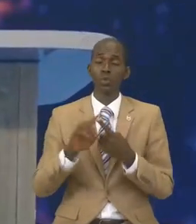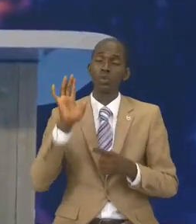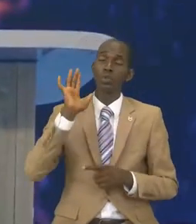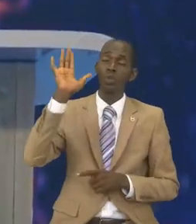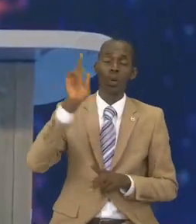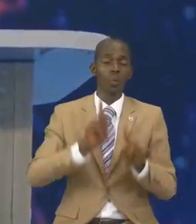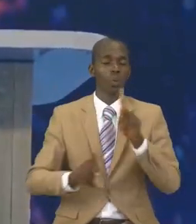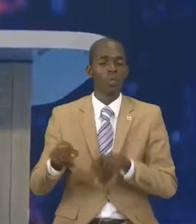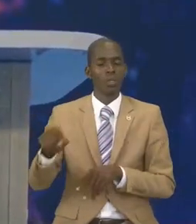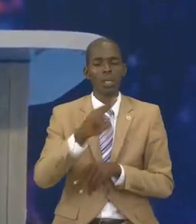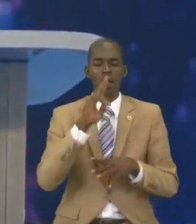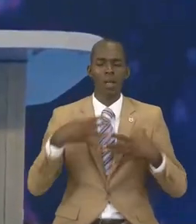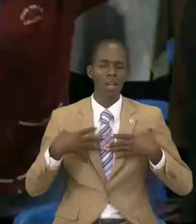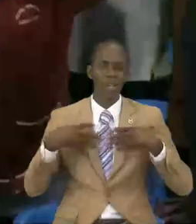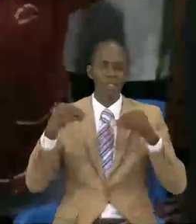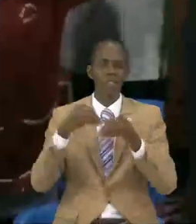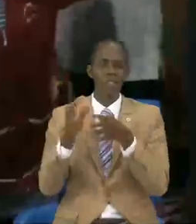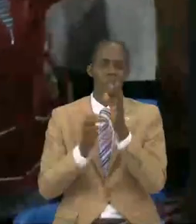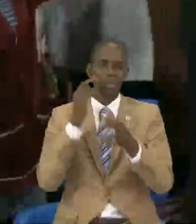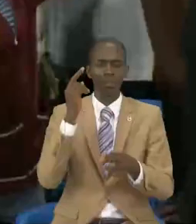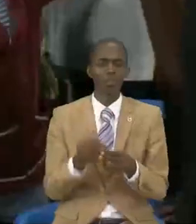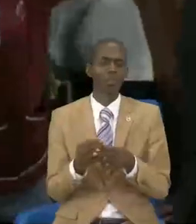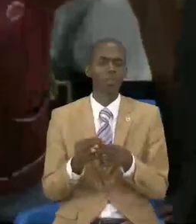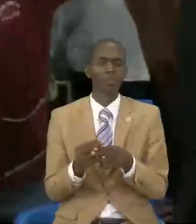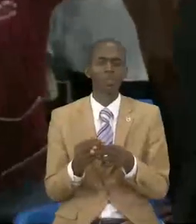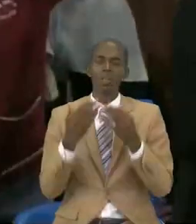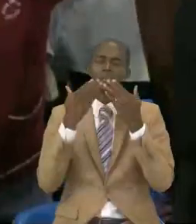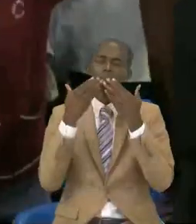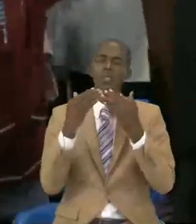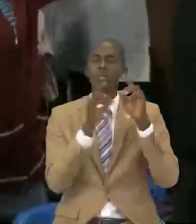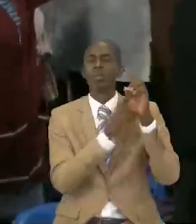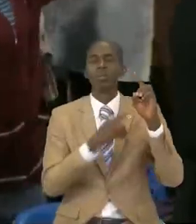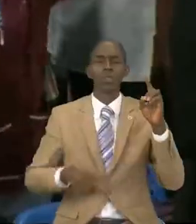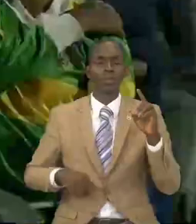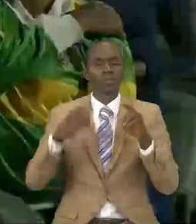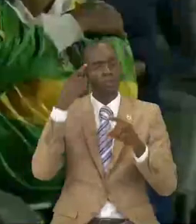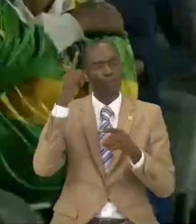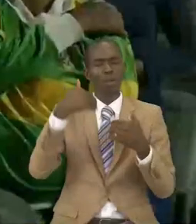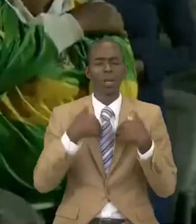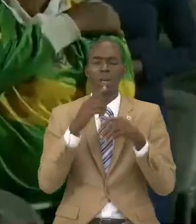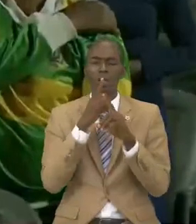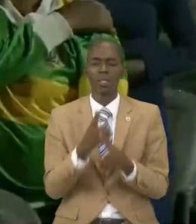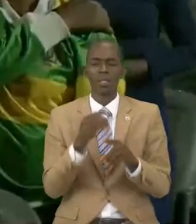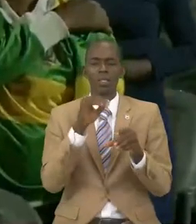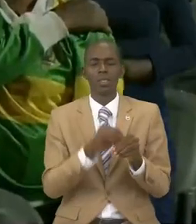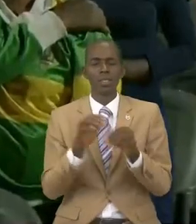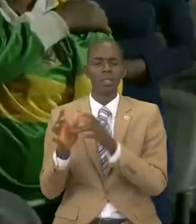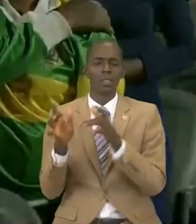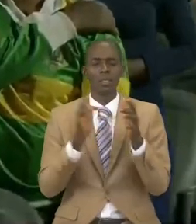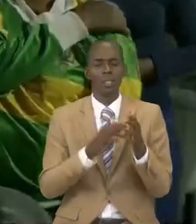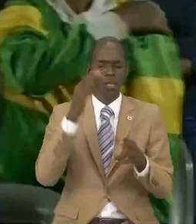à ton peuple et ils sont guéris au nom de Jésus. Merci Seigneur pour l'exaucement. Au nom